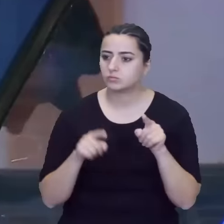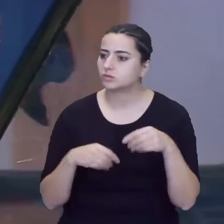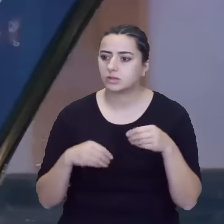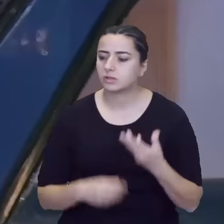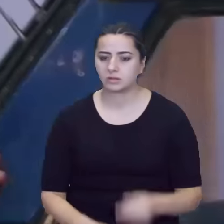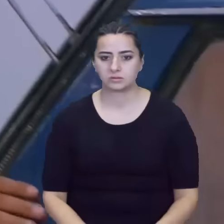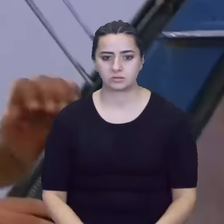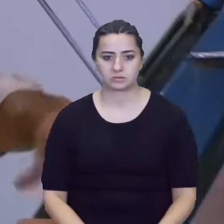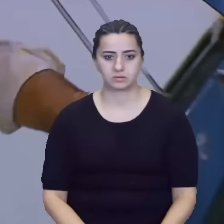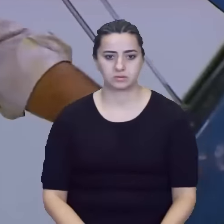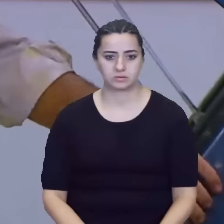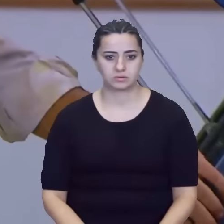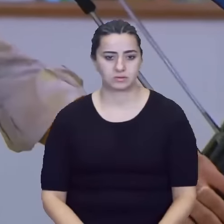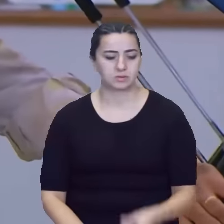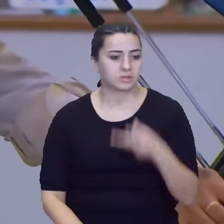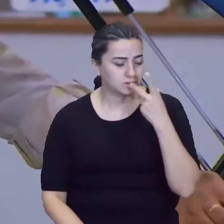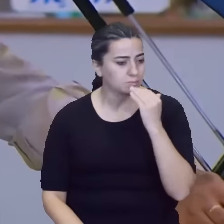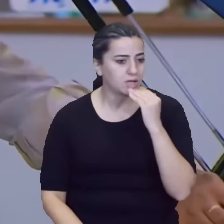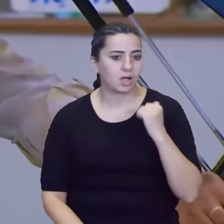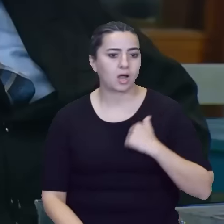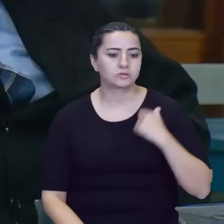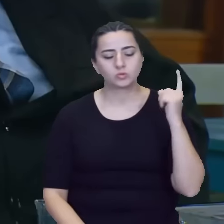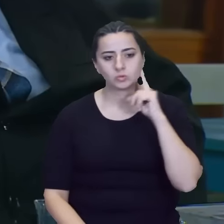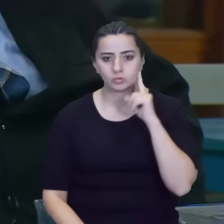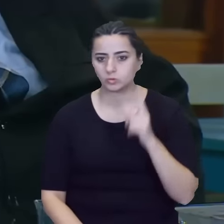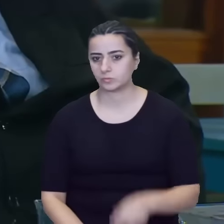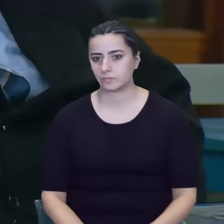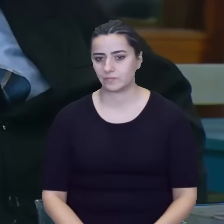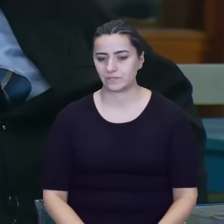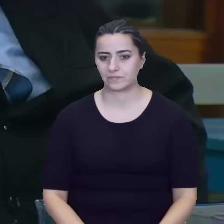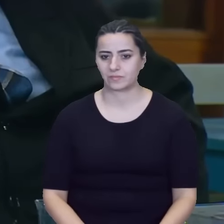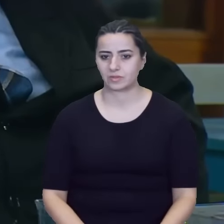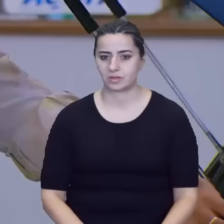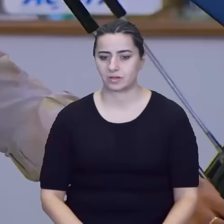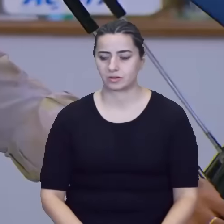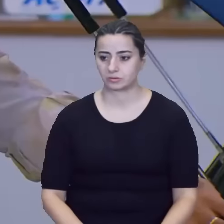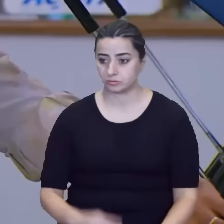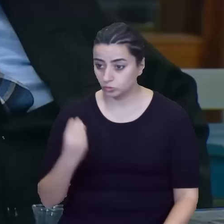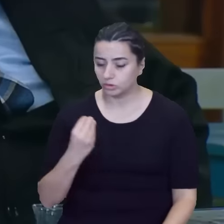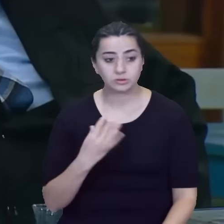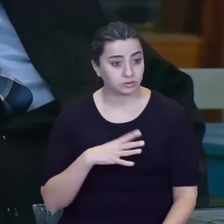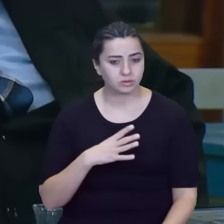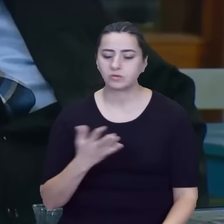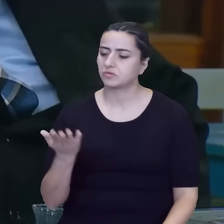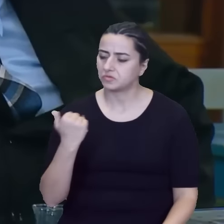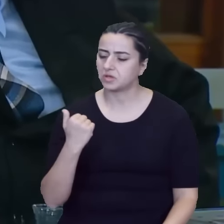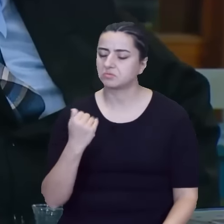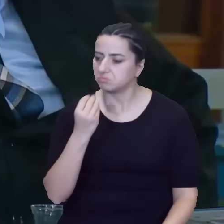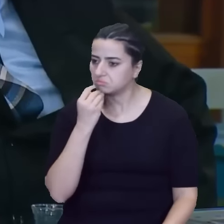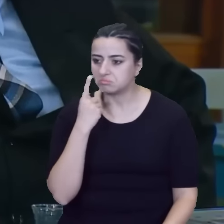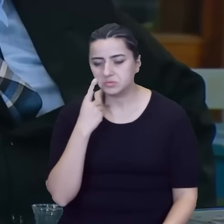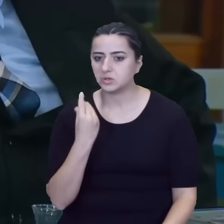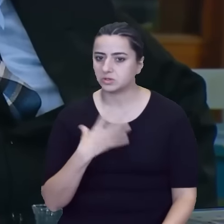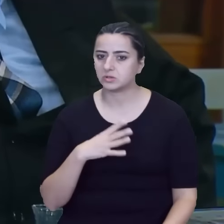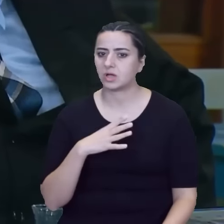burada? Kaşar abi. Kars kaşarı meşhur. Vay, güzel. Verim mi abi sana da? Ver ya, ver. Kars kaşarı